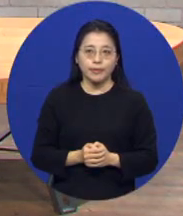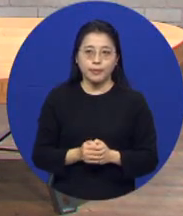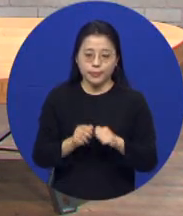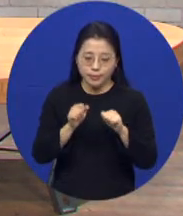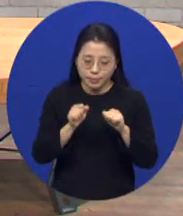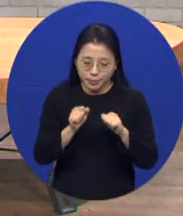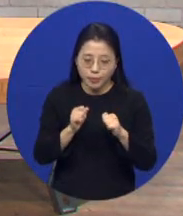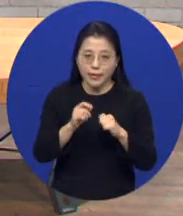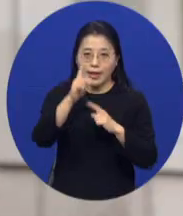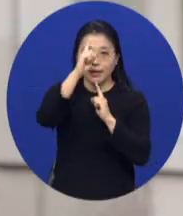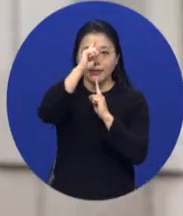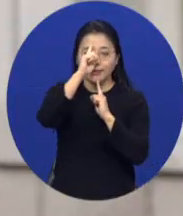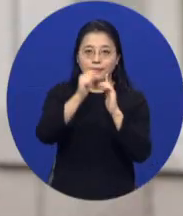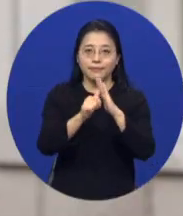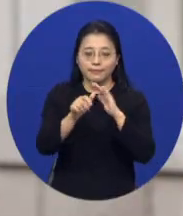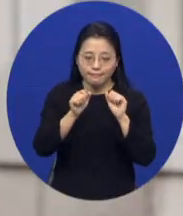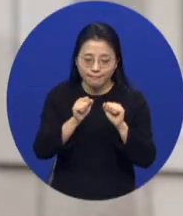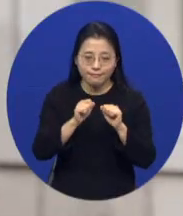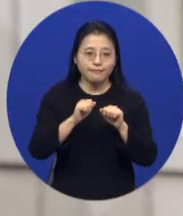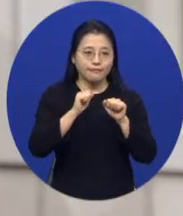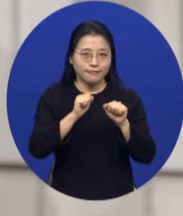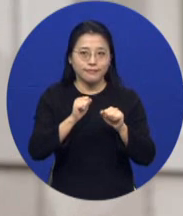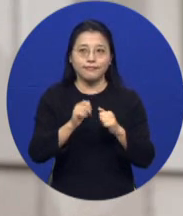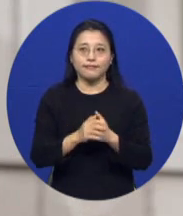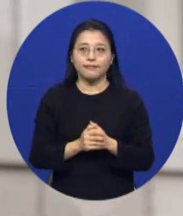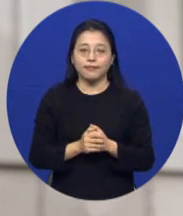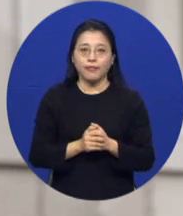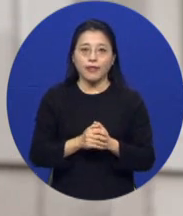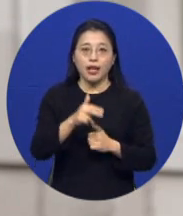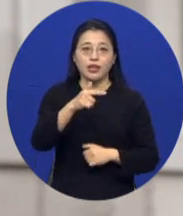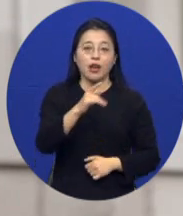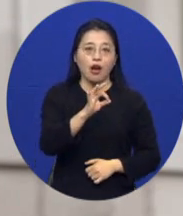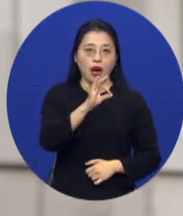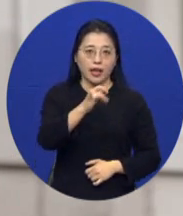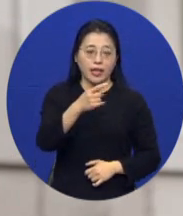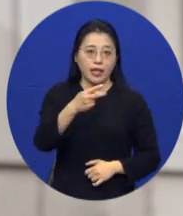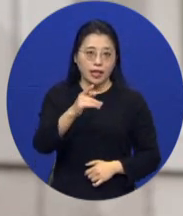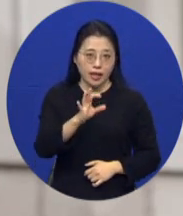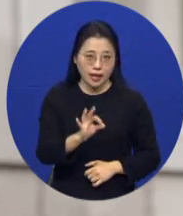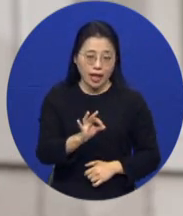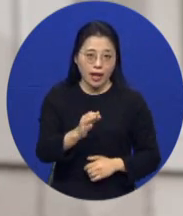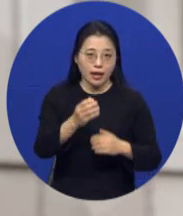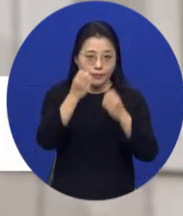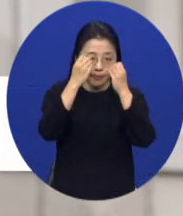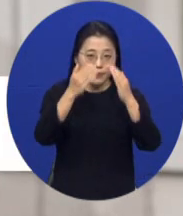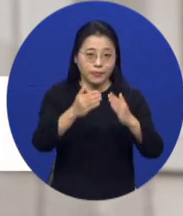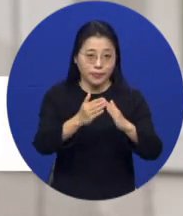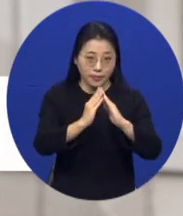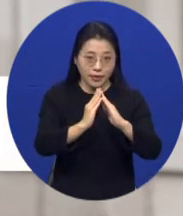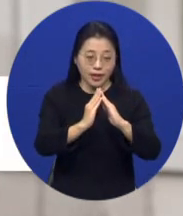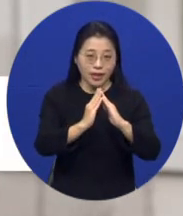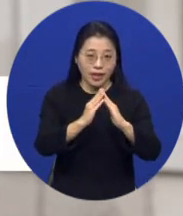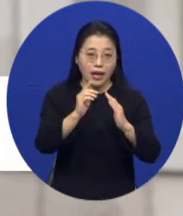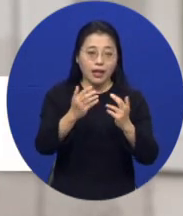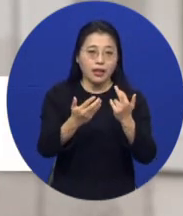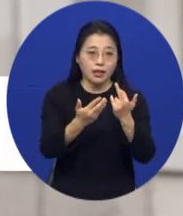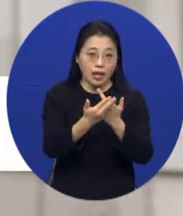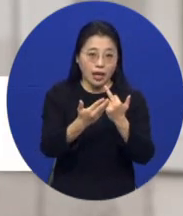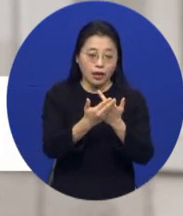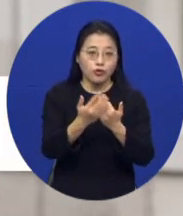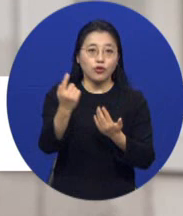이정미 대표님 안녕하십니까 안녕하세요 정의당 제창당 전국 대장정으로 제조해 오셨는데요 지금